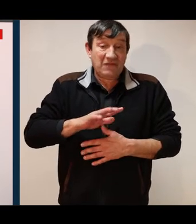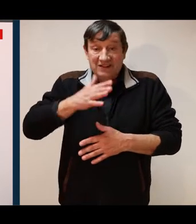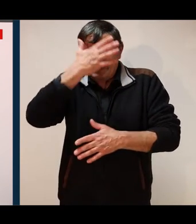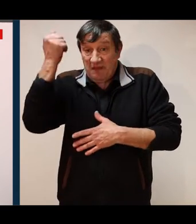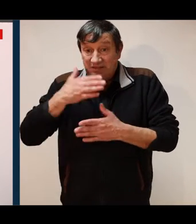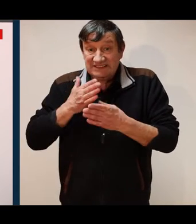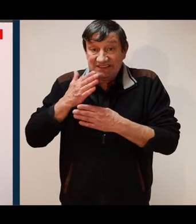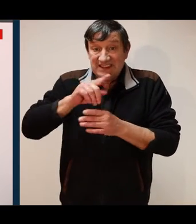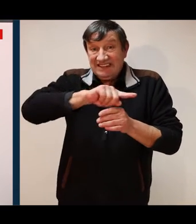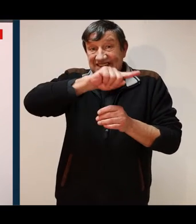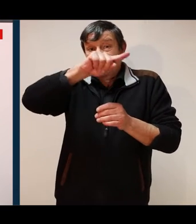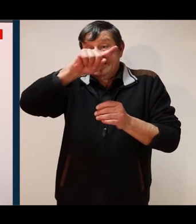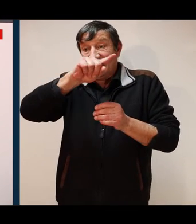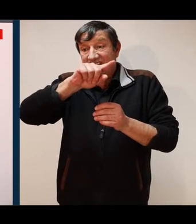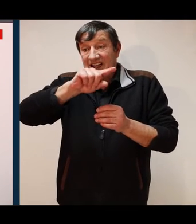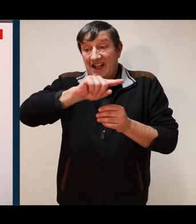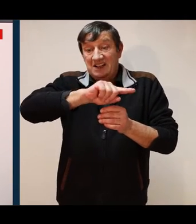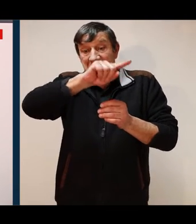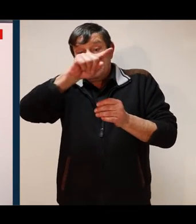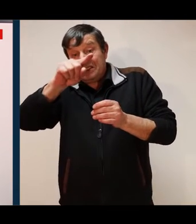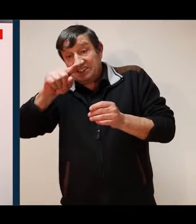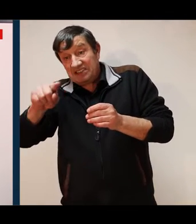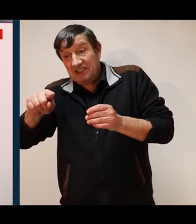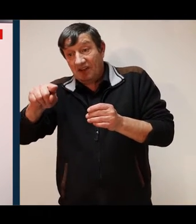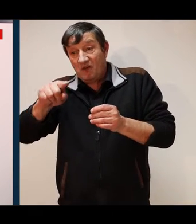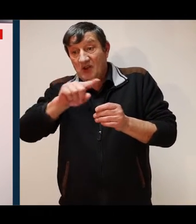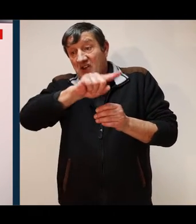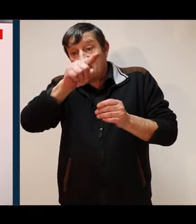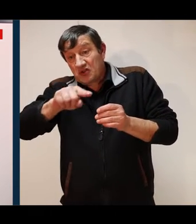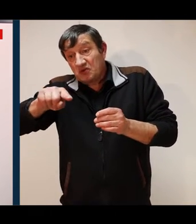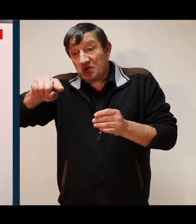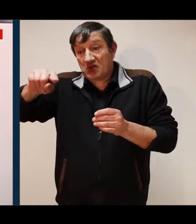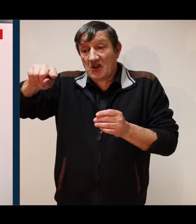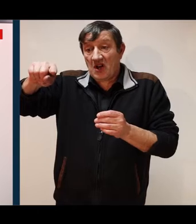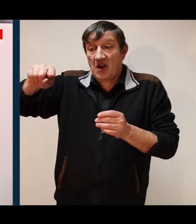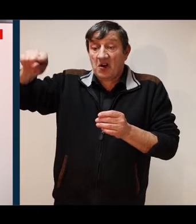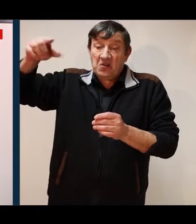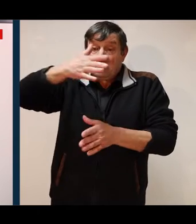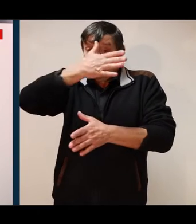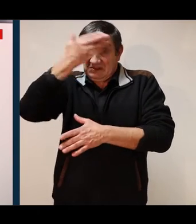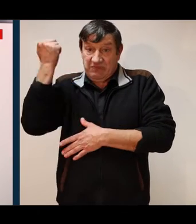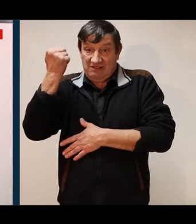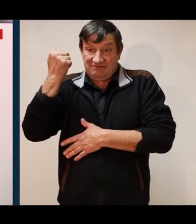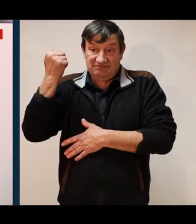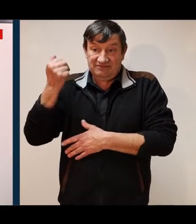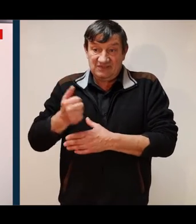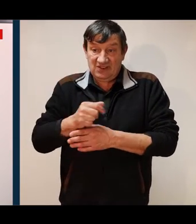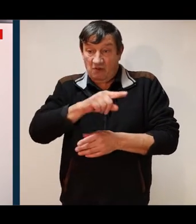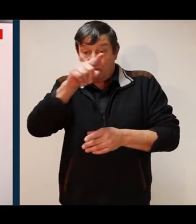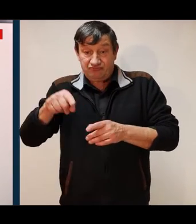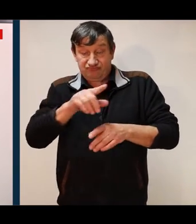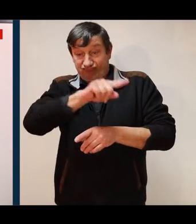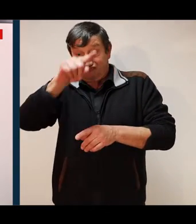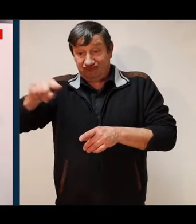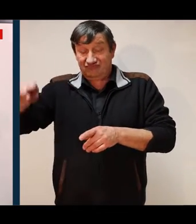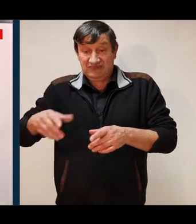savoir si la courbe suivante, ça va être ça, si ça va être ça, si ça va être